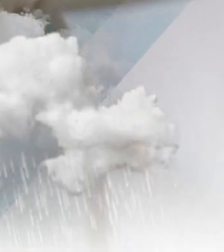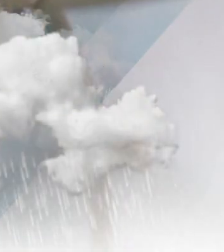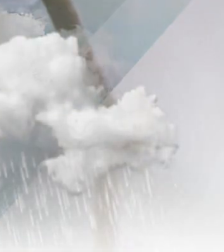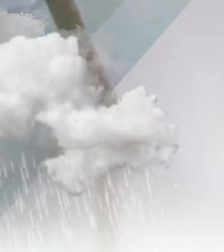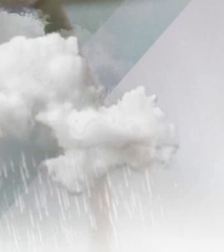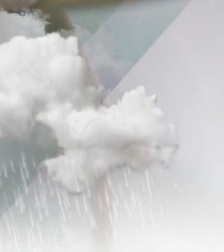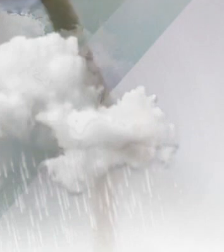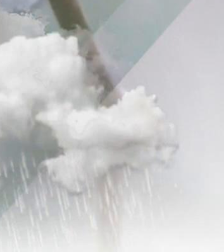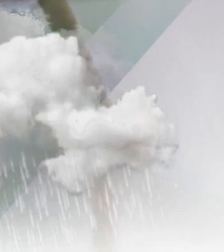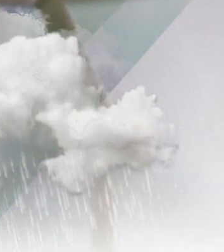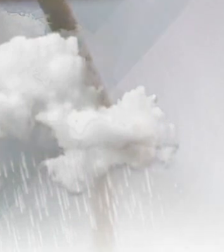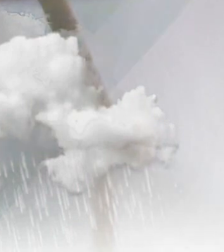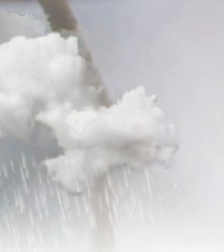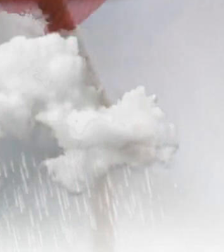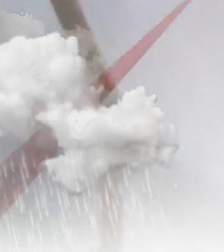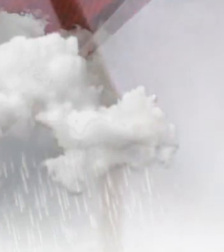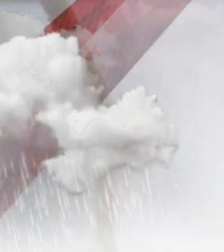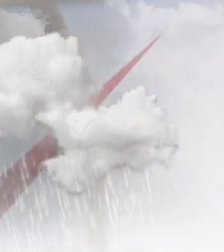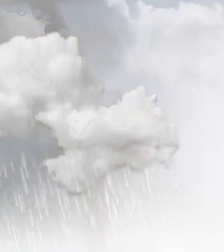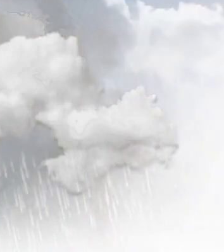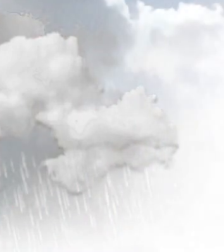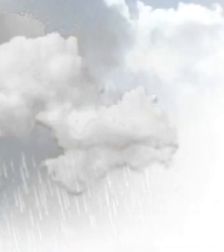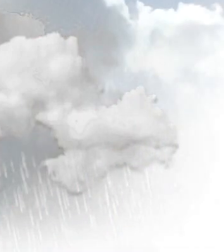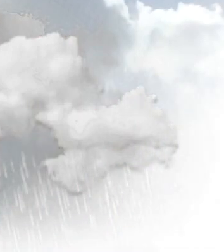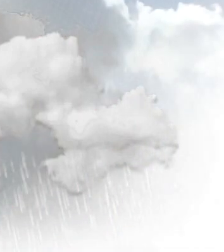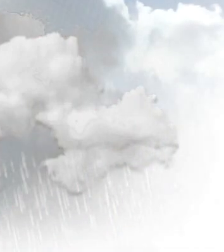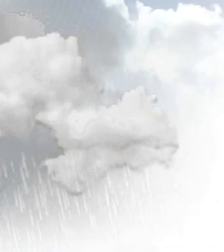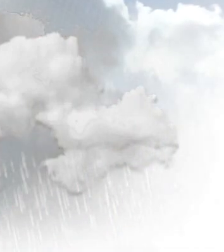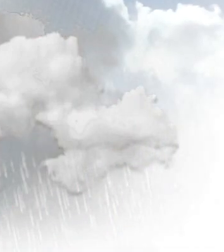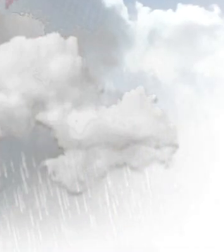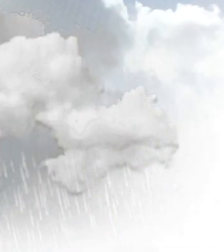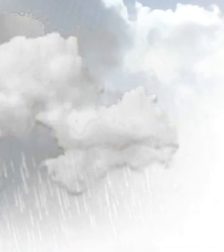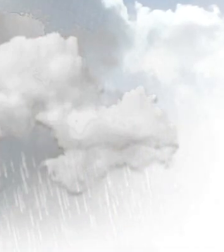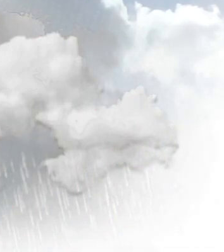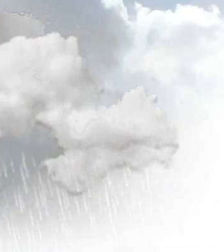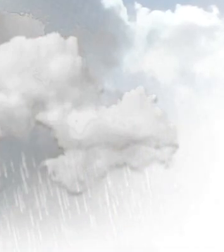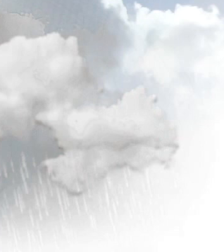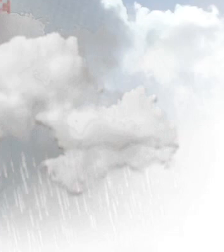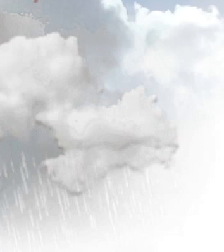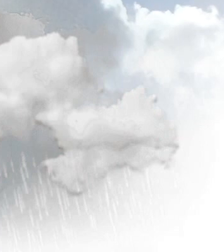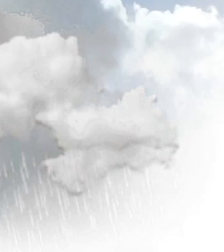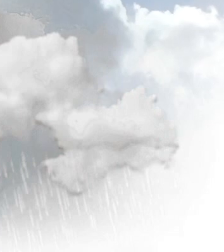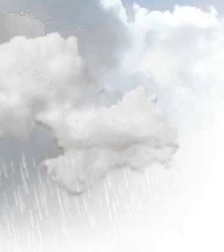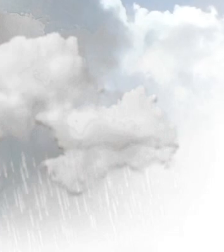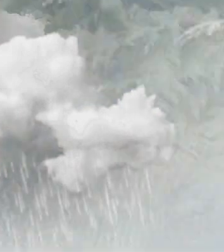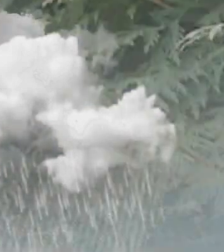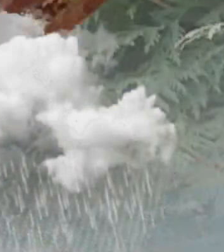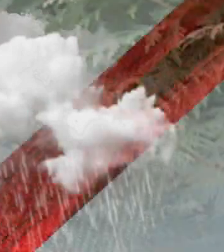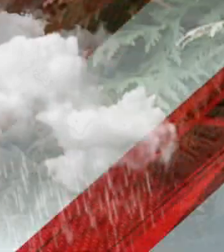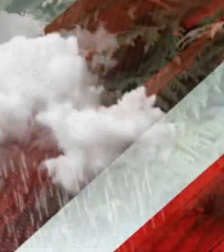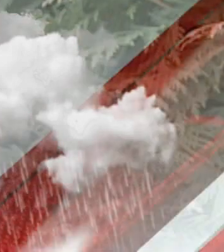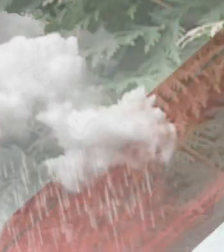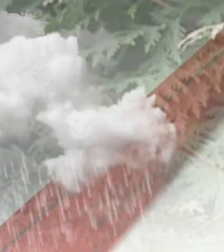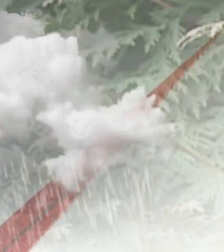Астраўцы, Ашмянах, Смаргоні і Карэлічах каля 22 градусаў цяпла будзе раніцай, да